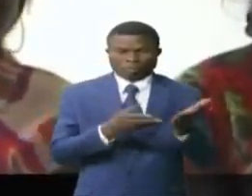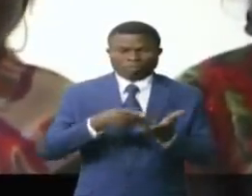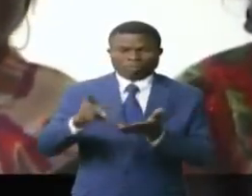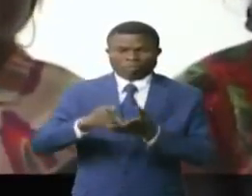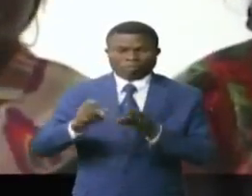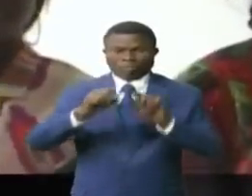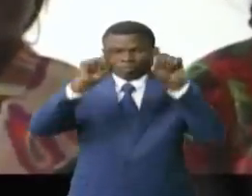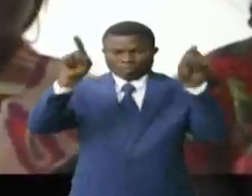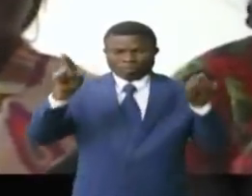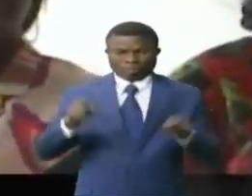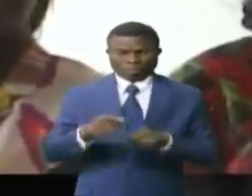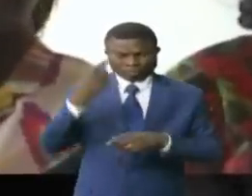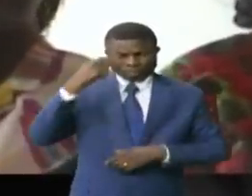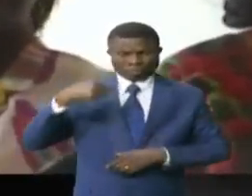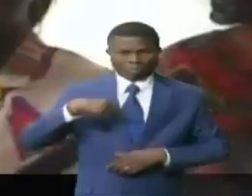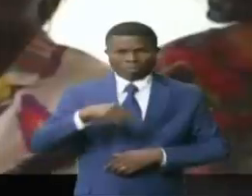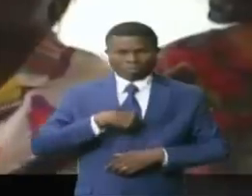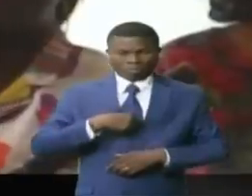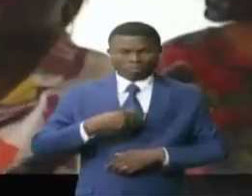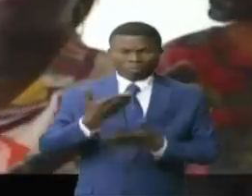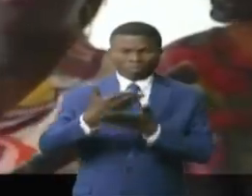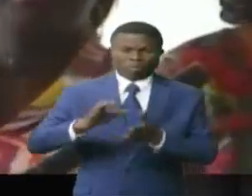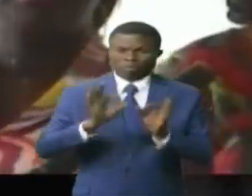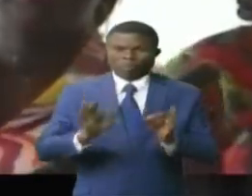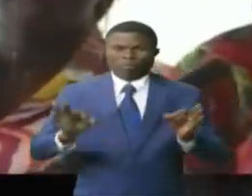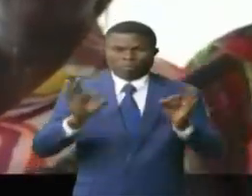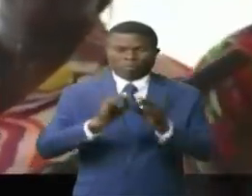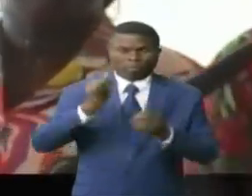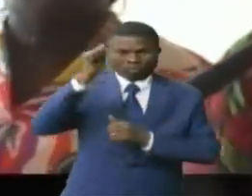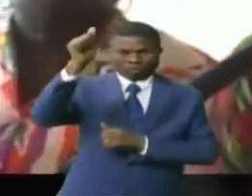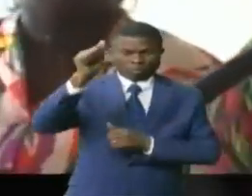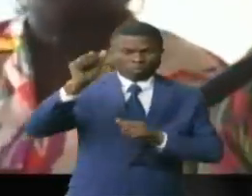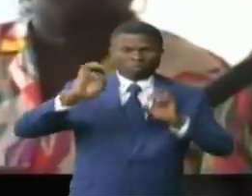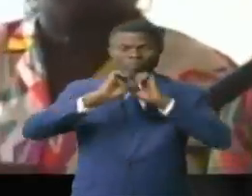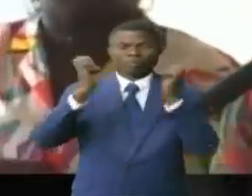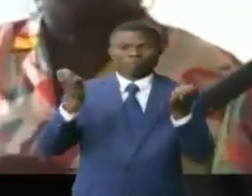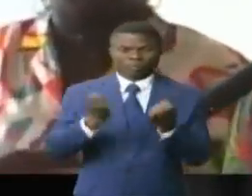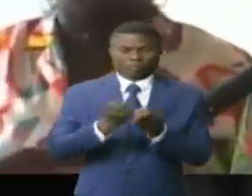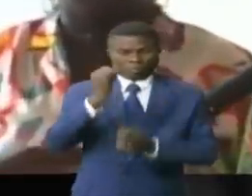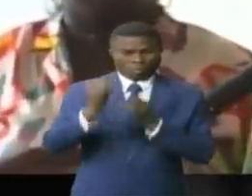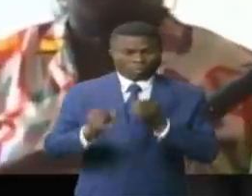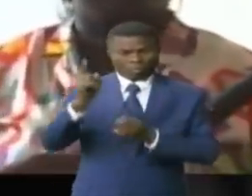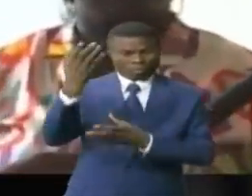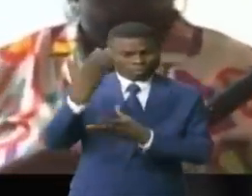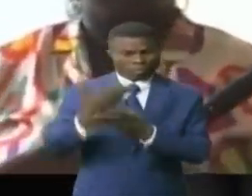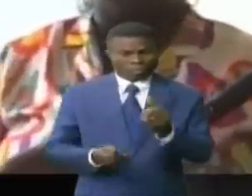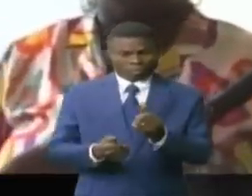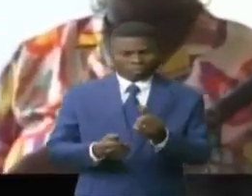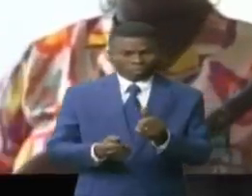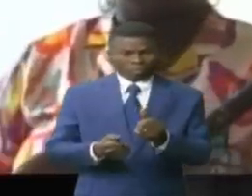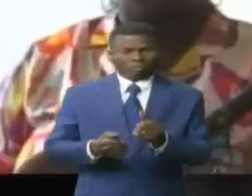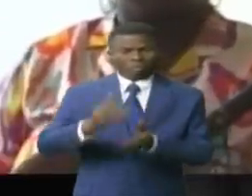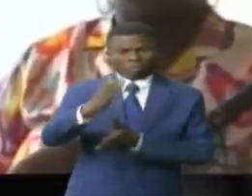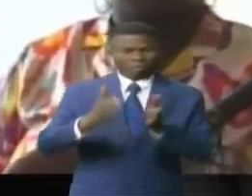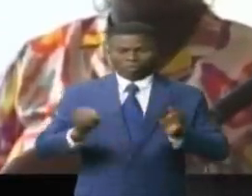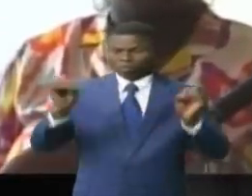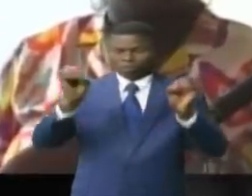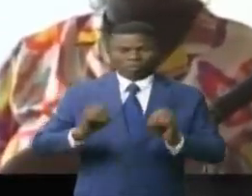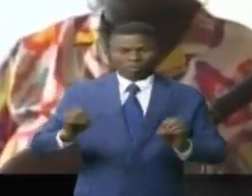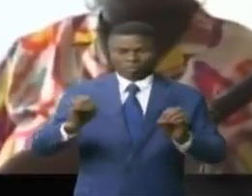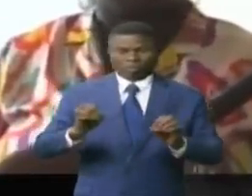audiovisuelle qui pour nous est un point crucial dans l'avenir de l'entreprise parce que sans les ressources de cette